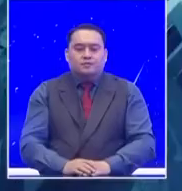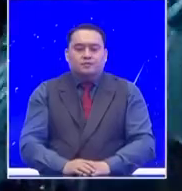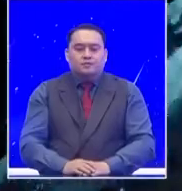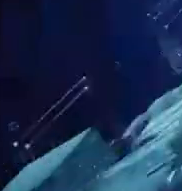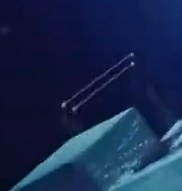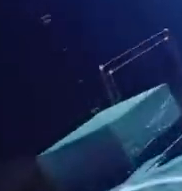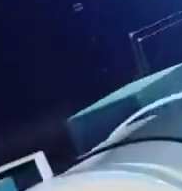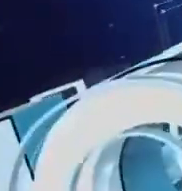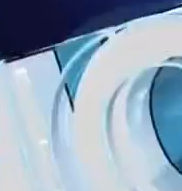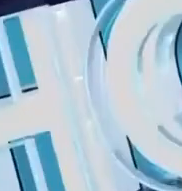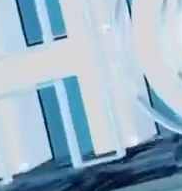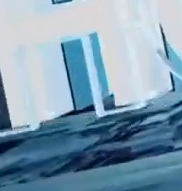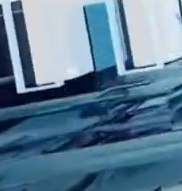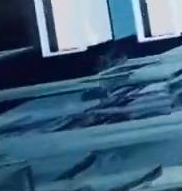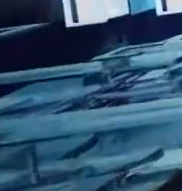экспертизу.